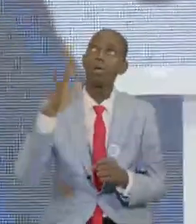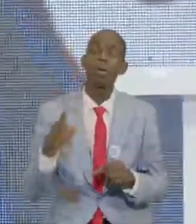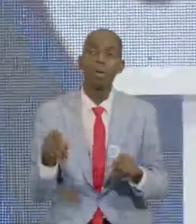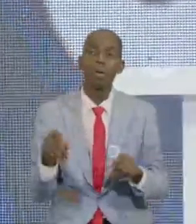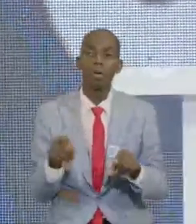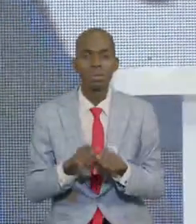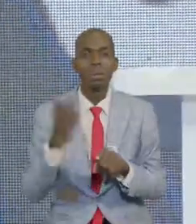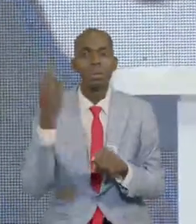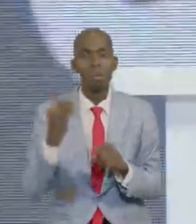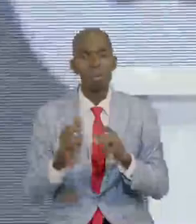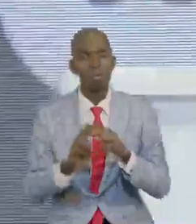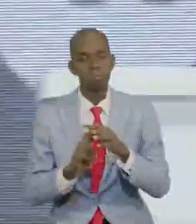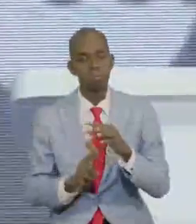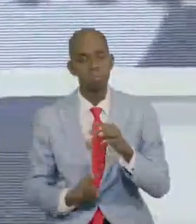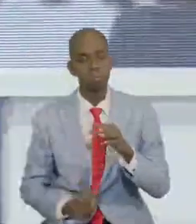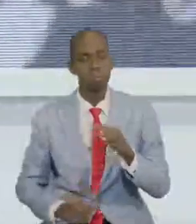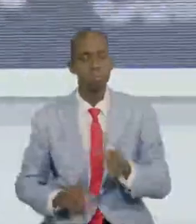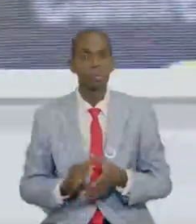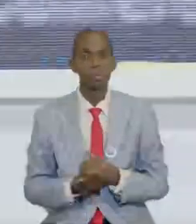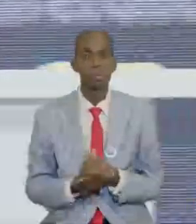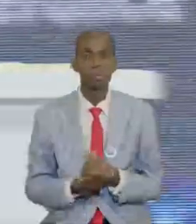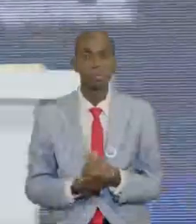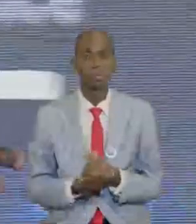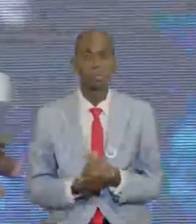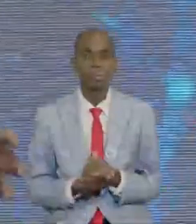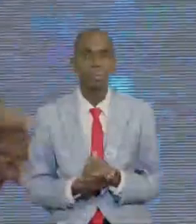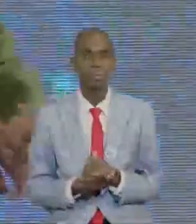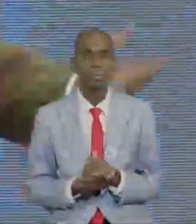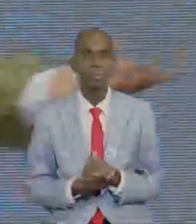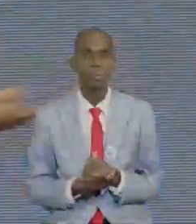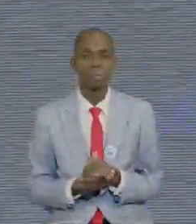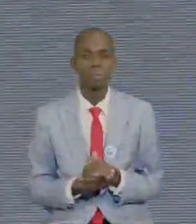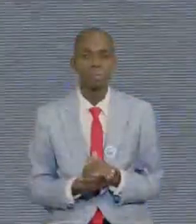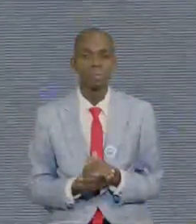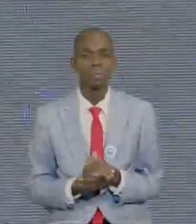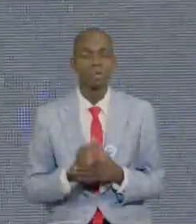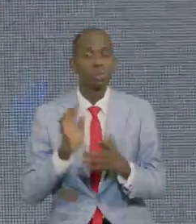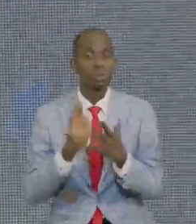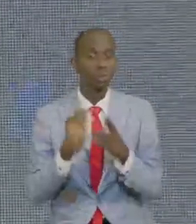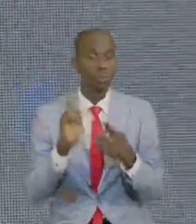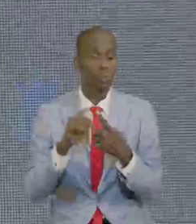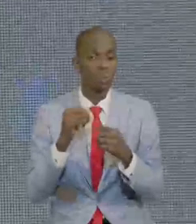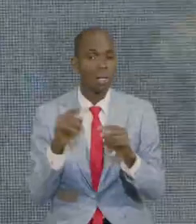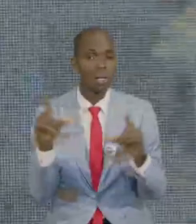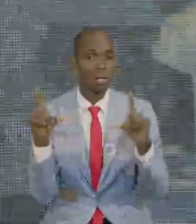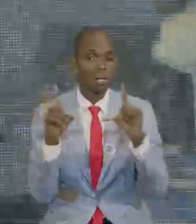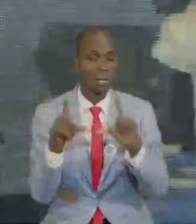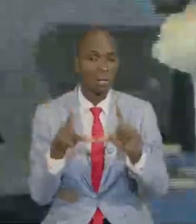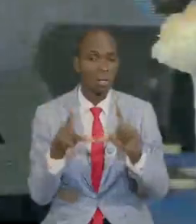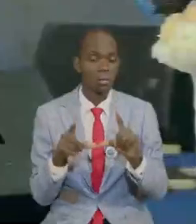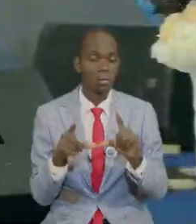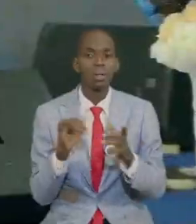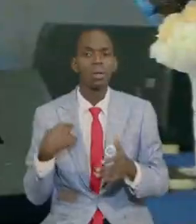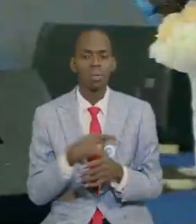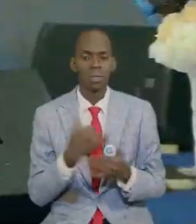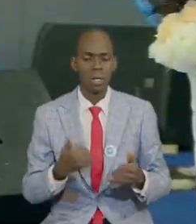fizzling away. Notre passion pour la puissance d'en haut a commencé à changer. To the point now we feel shallow. Et jusqu'au point